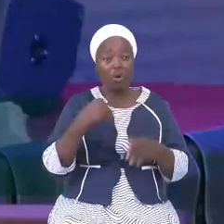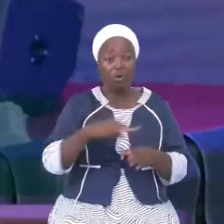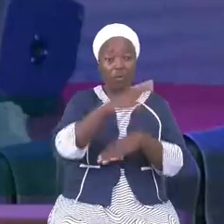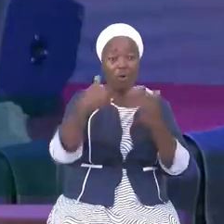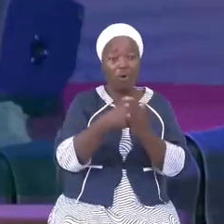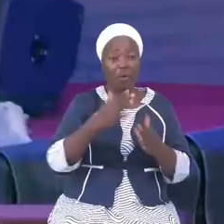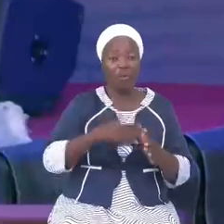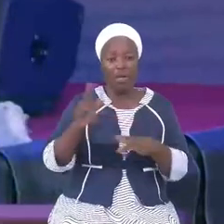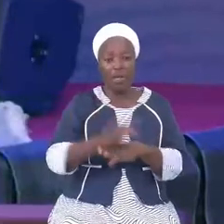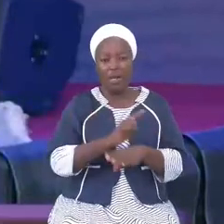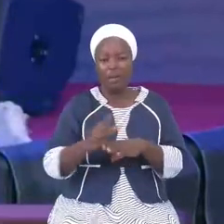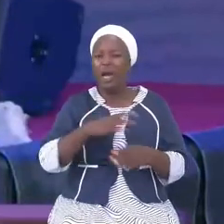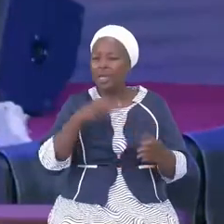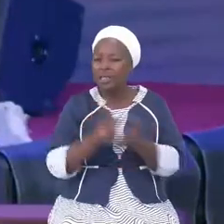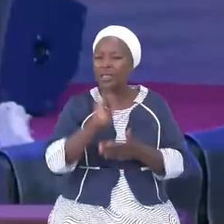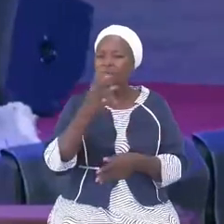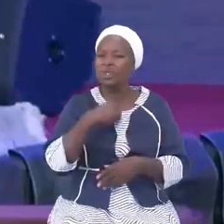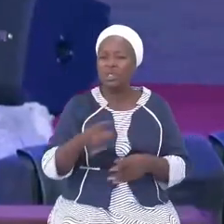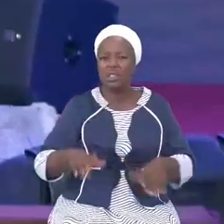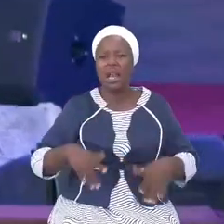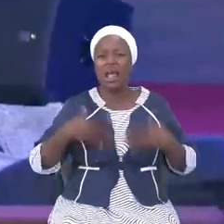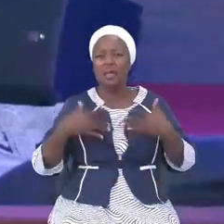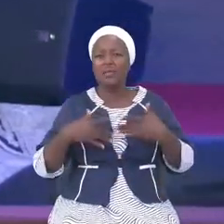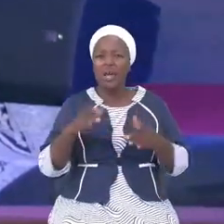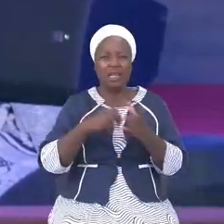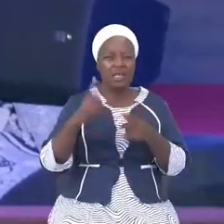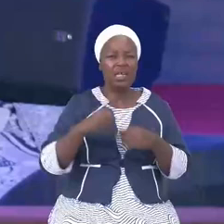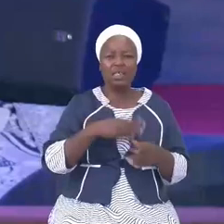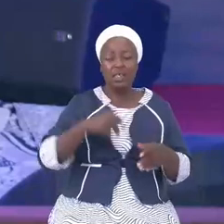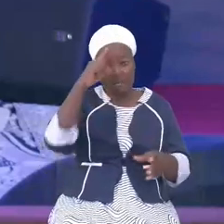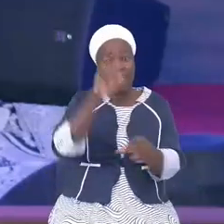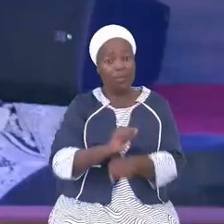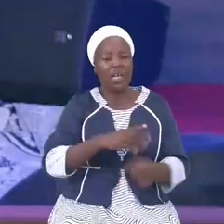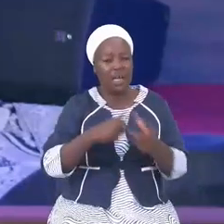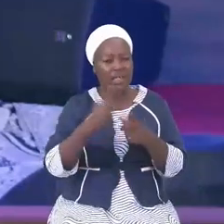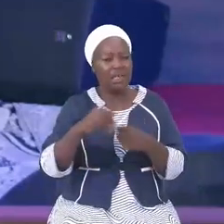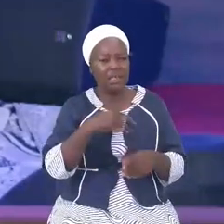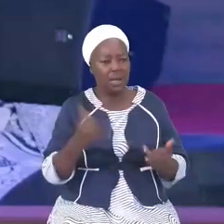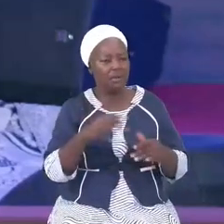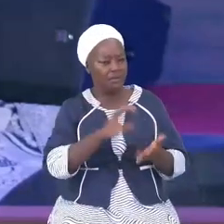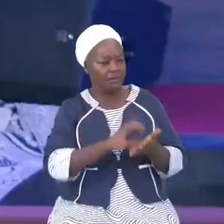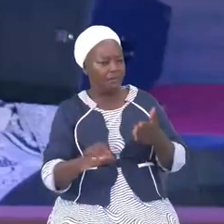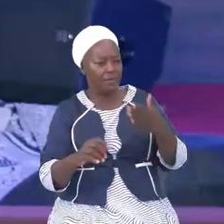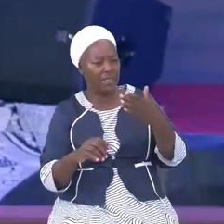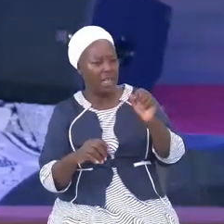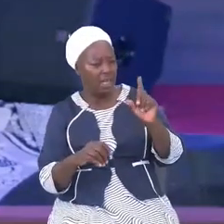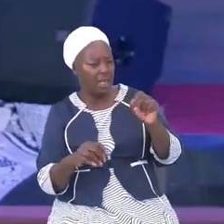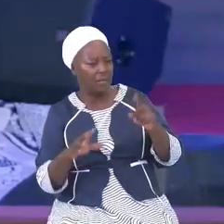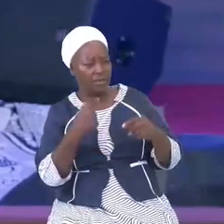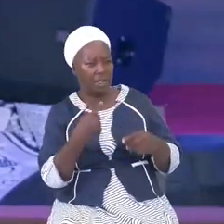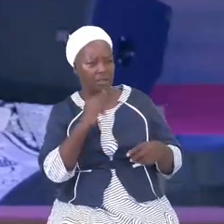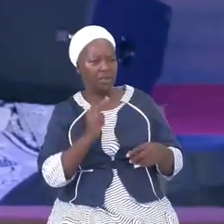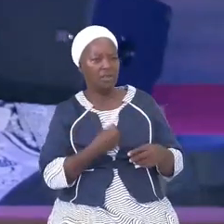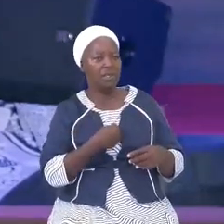C'était son mot de vie. Verset 11. Il nous dit maintenant, puis j'ai considéré tous